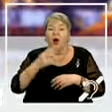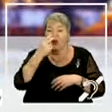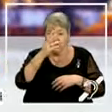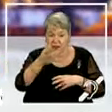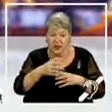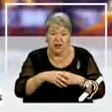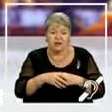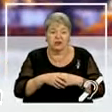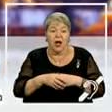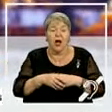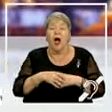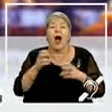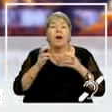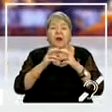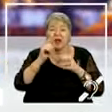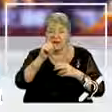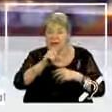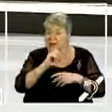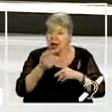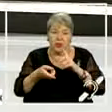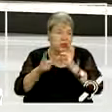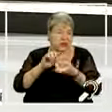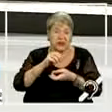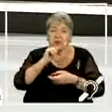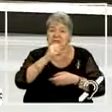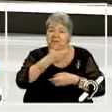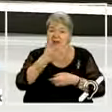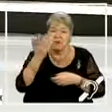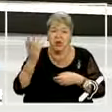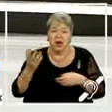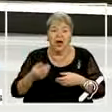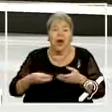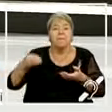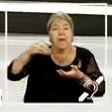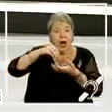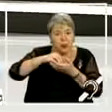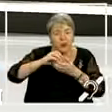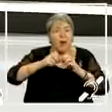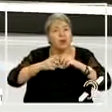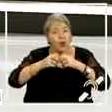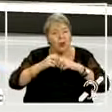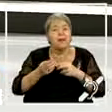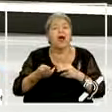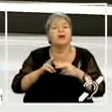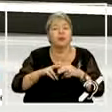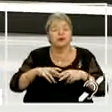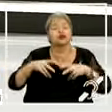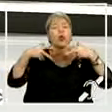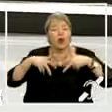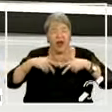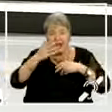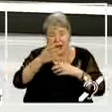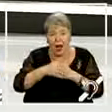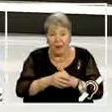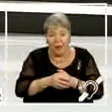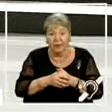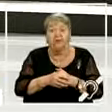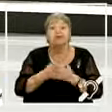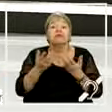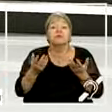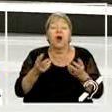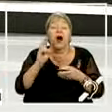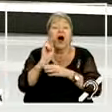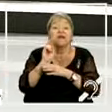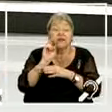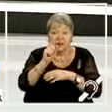asemenea echipamente nu vor schimba fundamental nimic, ci doar vor adăuga probleme Ucrainei și ucrainenilor. Peskov avertizează